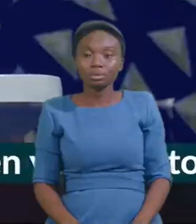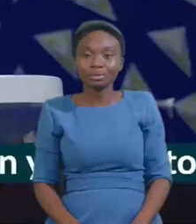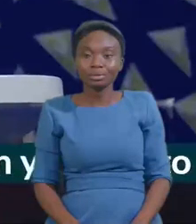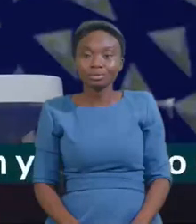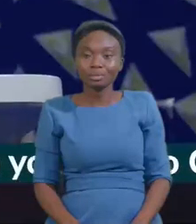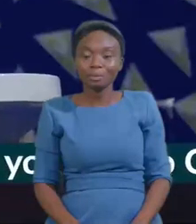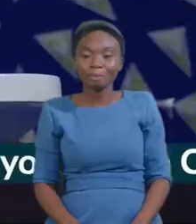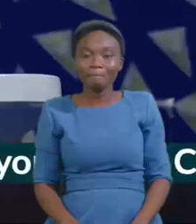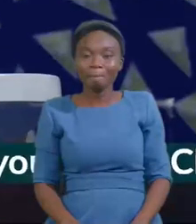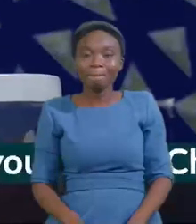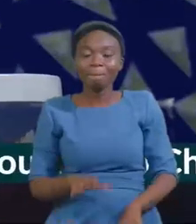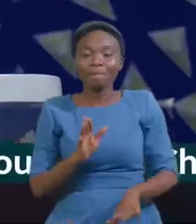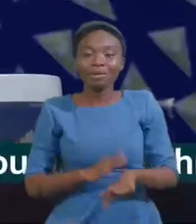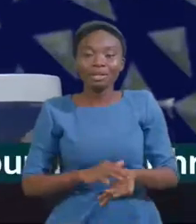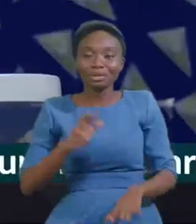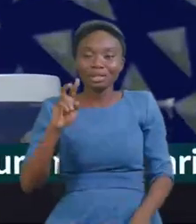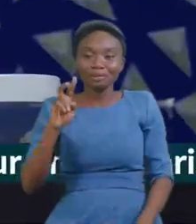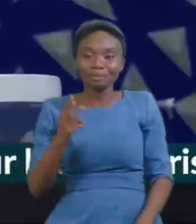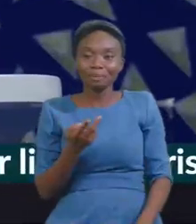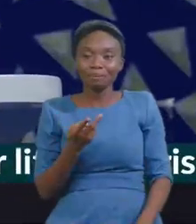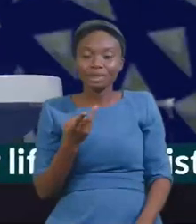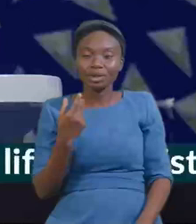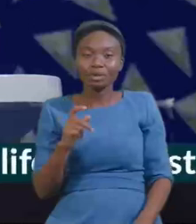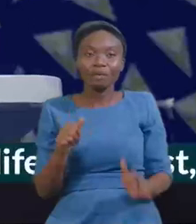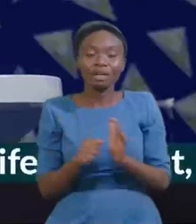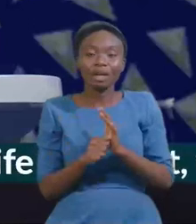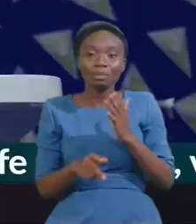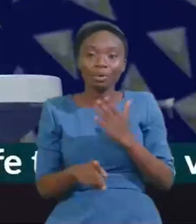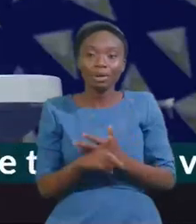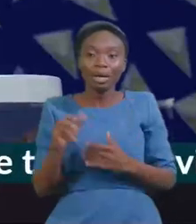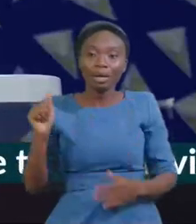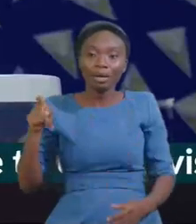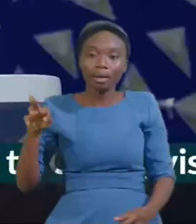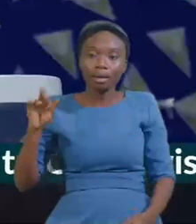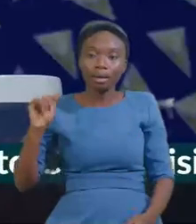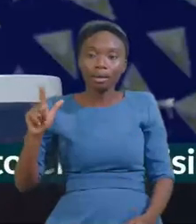the 2nd of April,